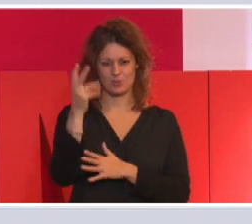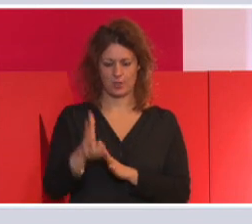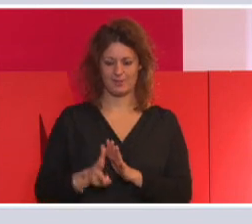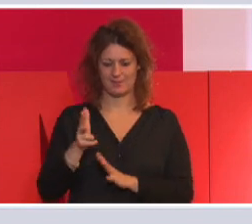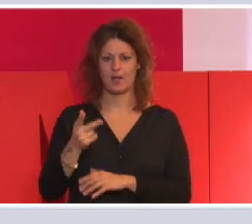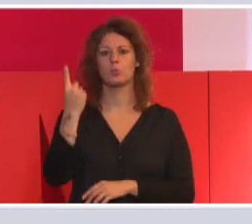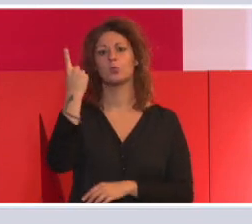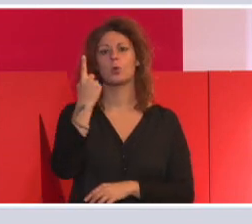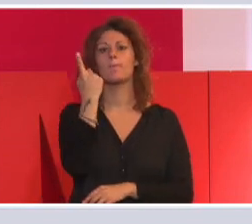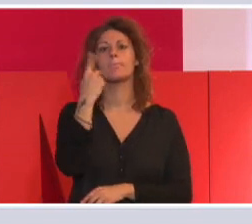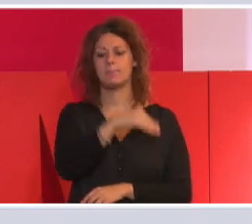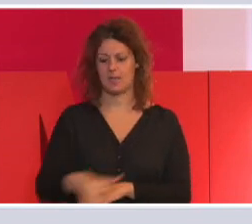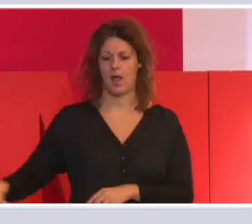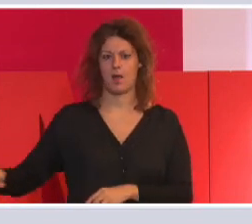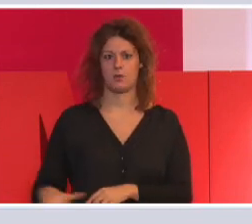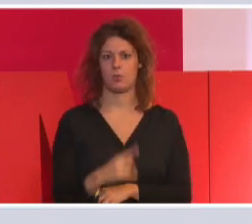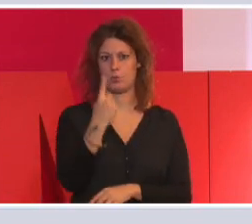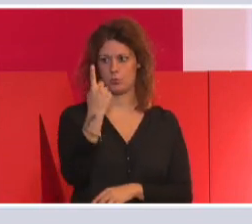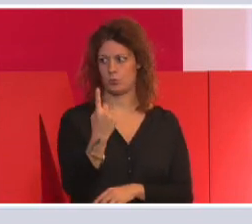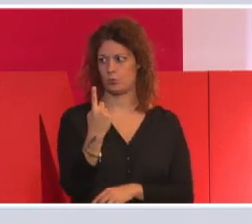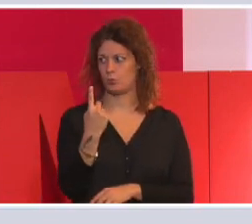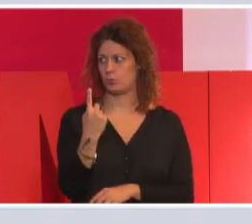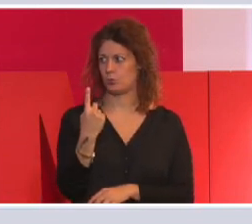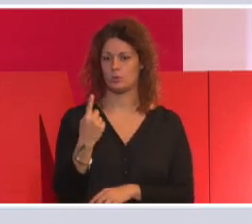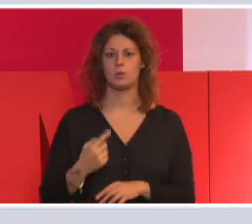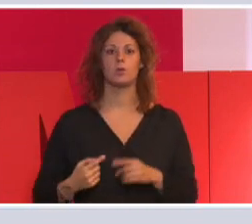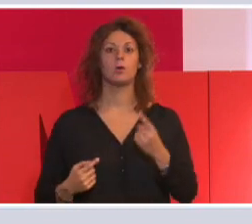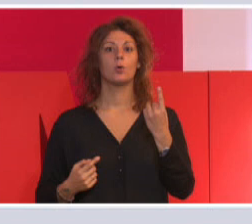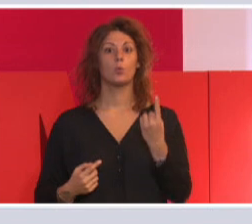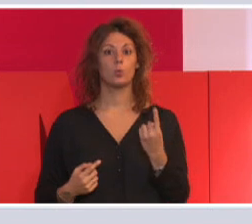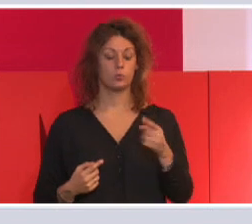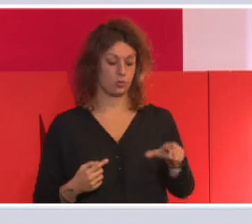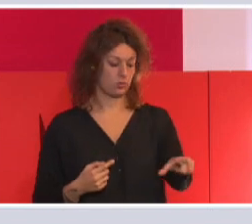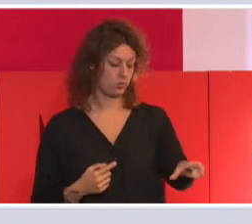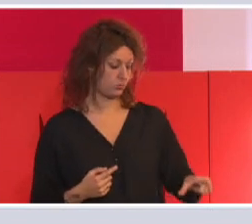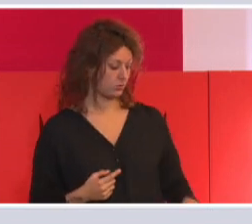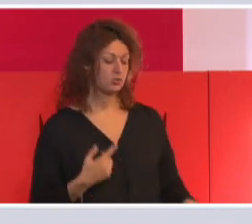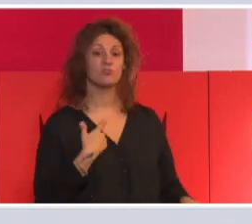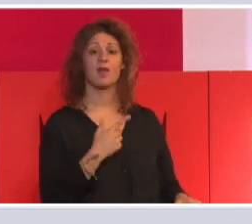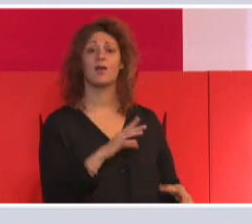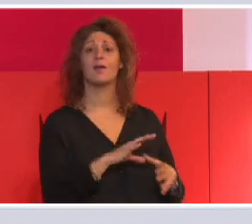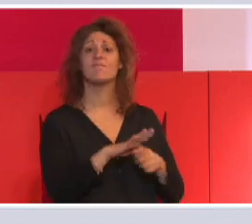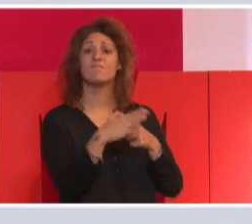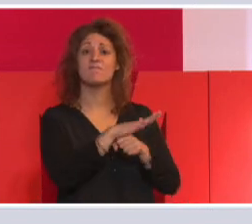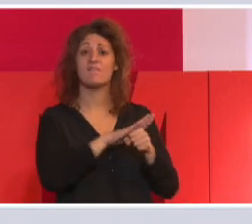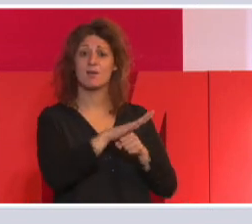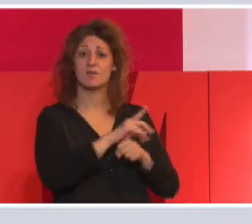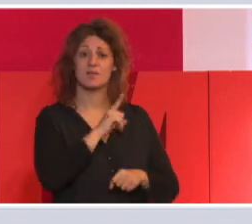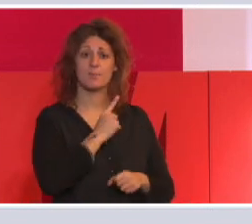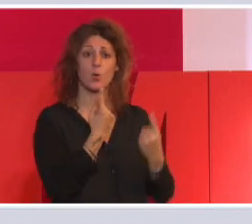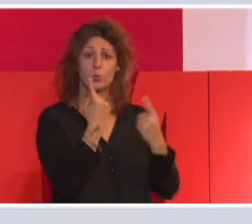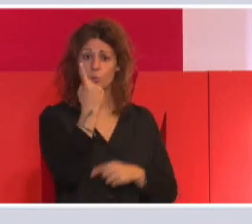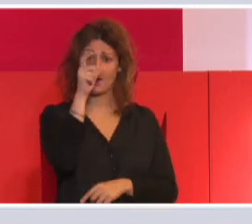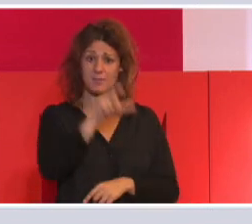di questi binari cela una nostra persona casale cara legata sul lato ci sono 20 sconosciuti legati sta arrivando il treno noi